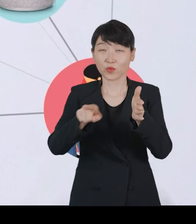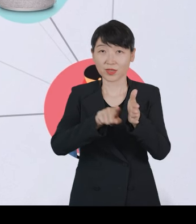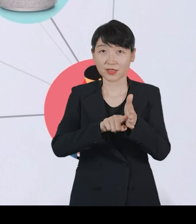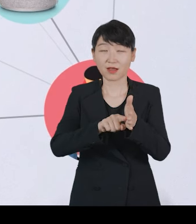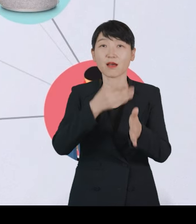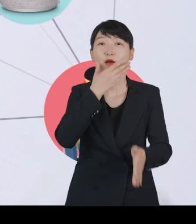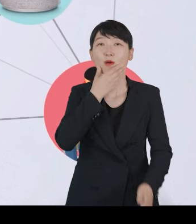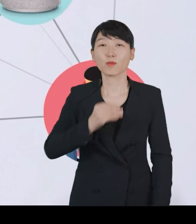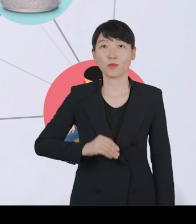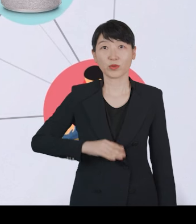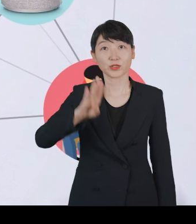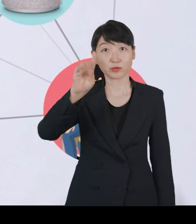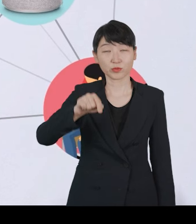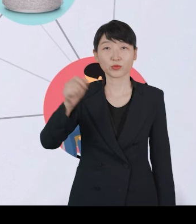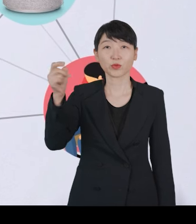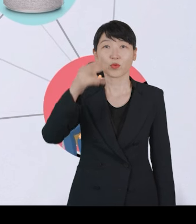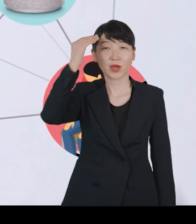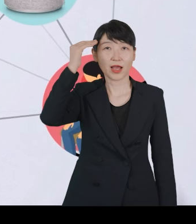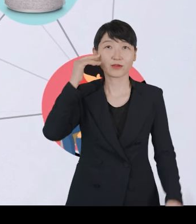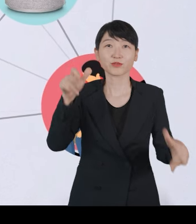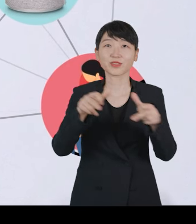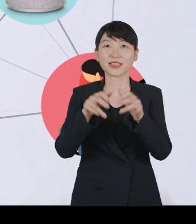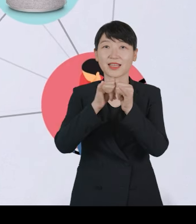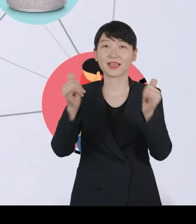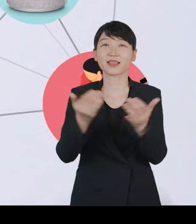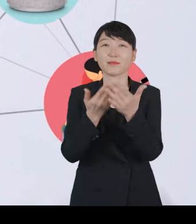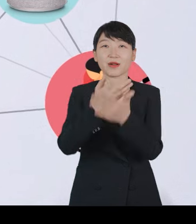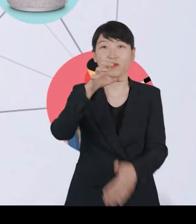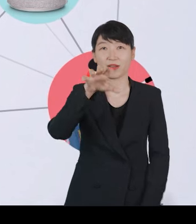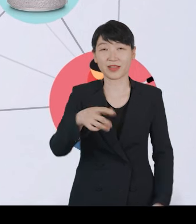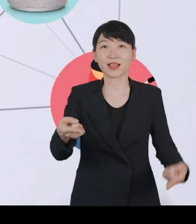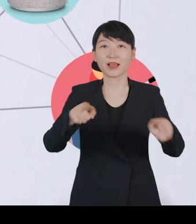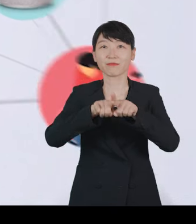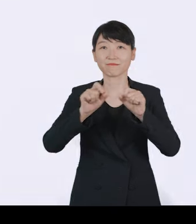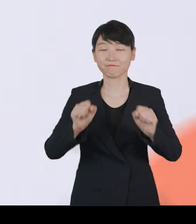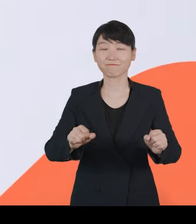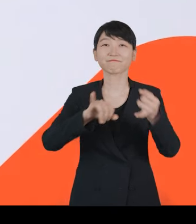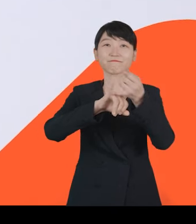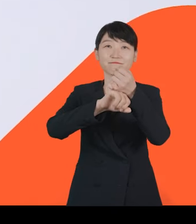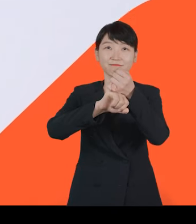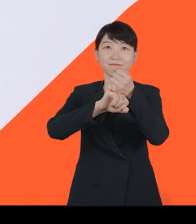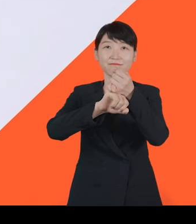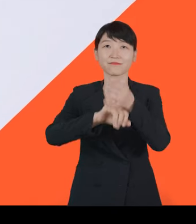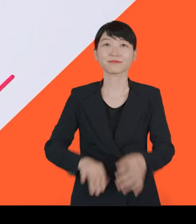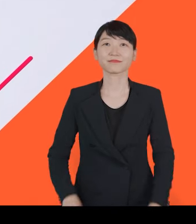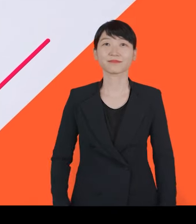만들어갈 수 있도록 보건복지부와 한국장애인개발원이 함께하겠습니다.